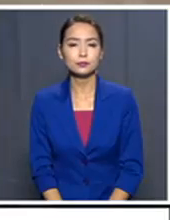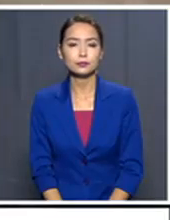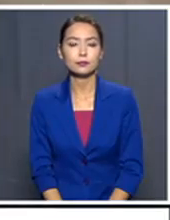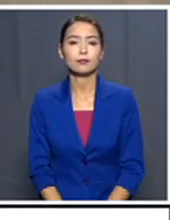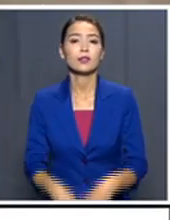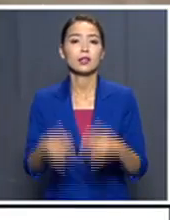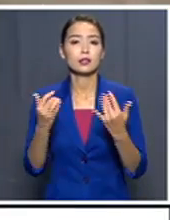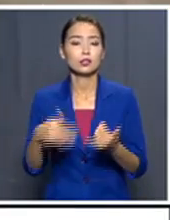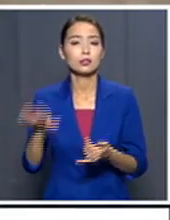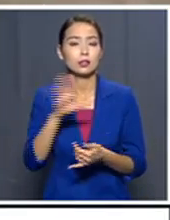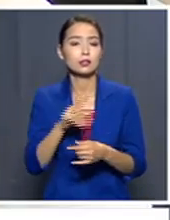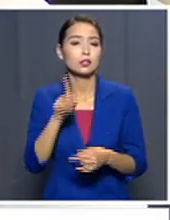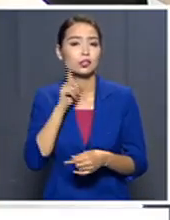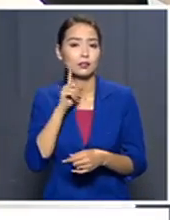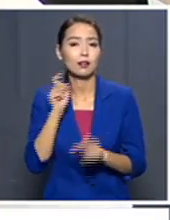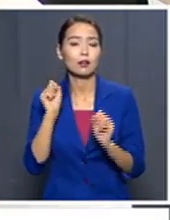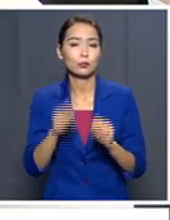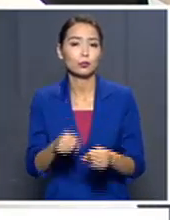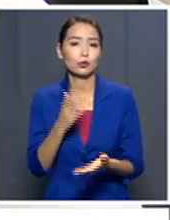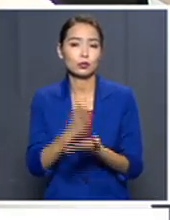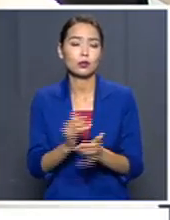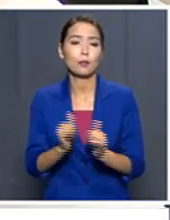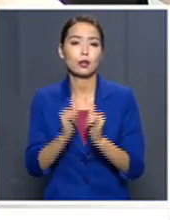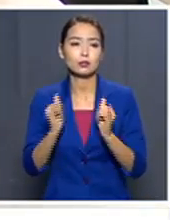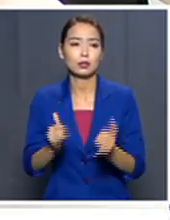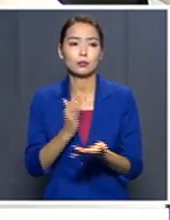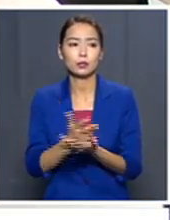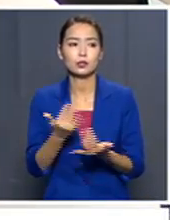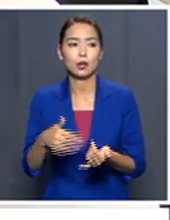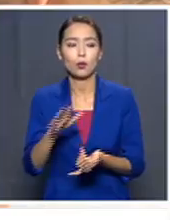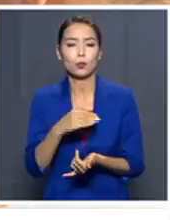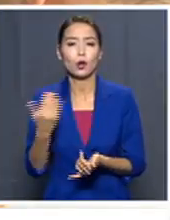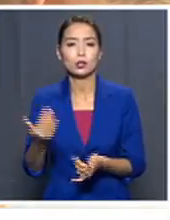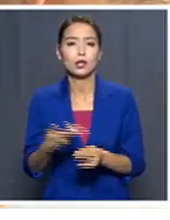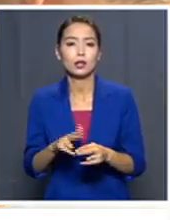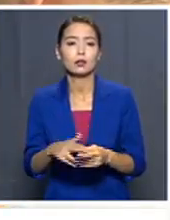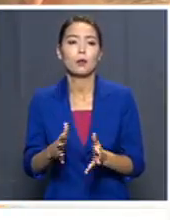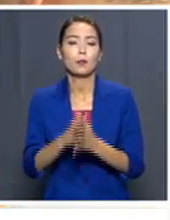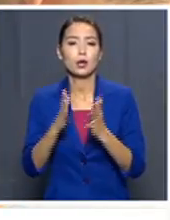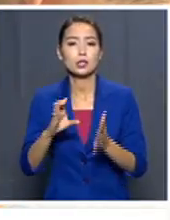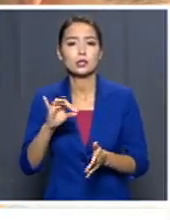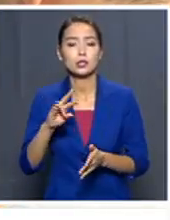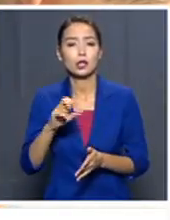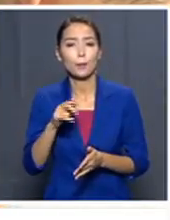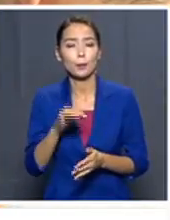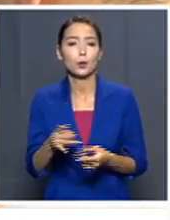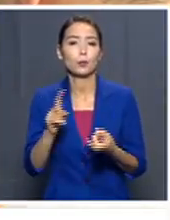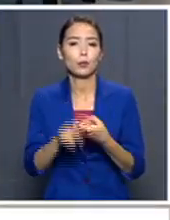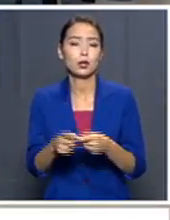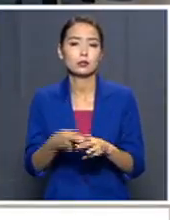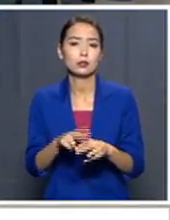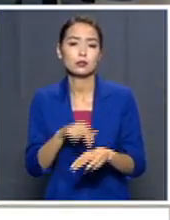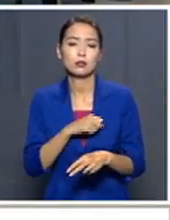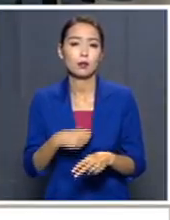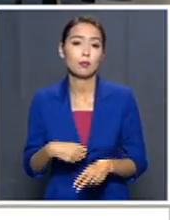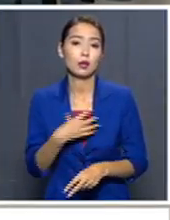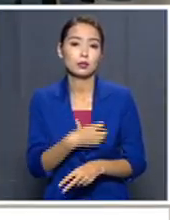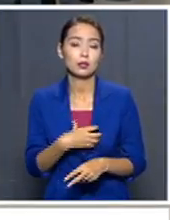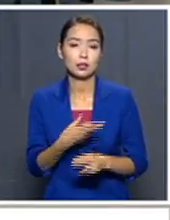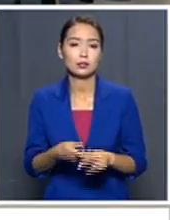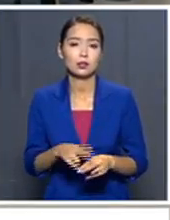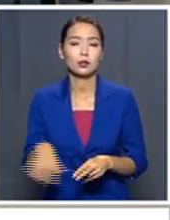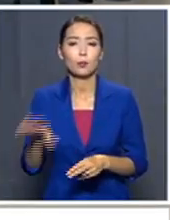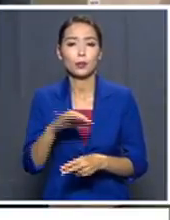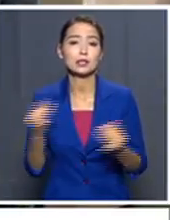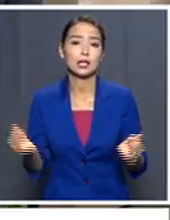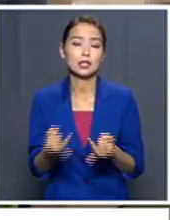Енді жастардың мүмкіндігі арта түсетіні сөзсіз, өйткені олар үшін Сингапур мен Таиландтың нарығы да ашық. Қызықты стартаптары